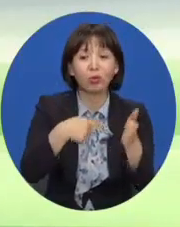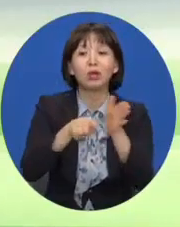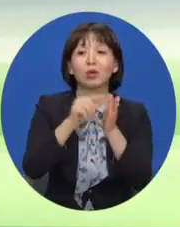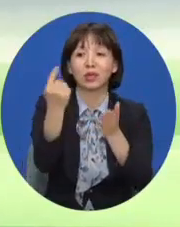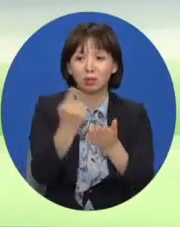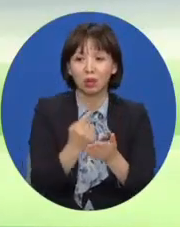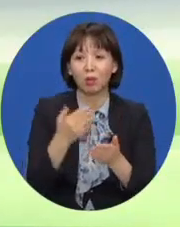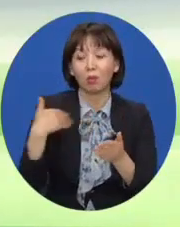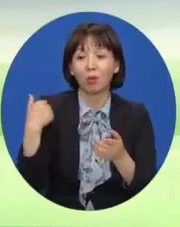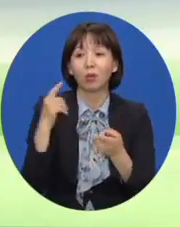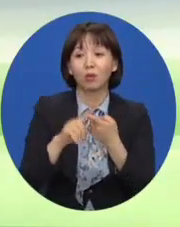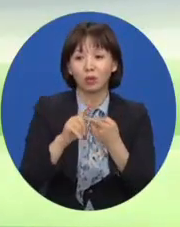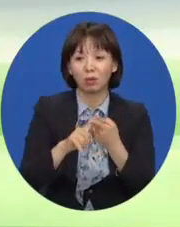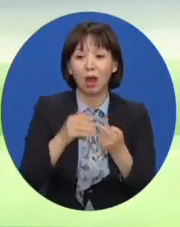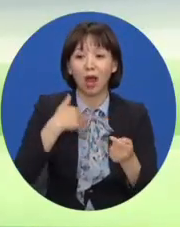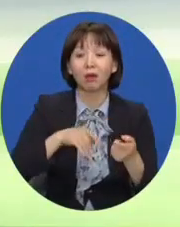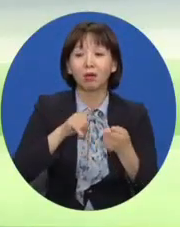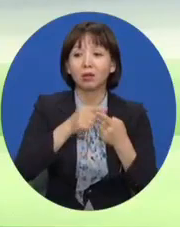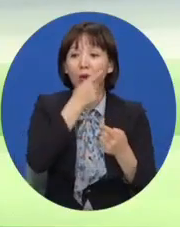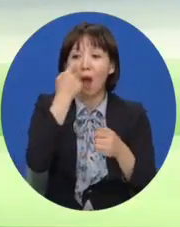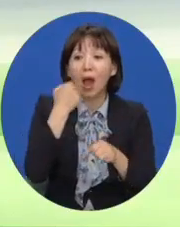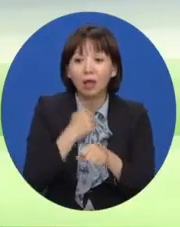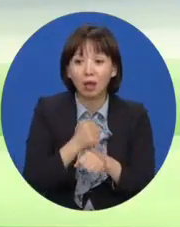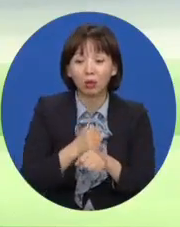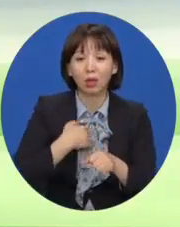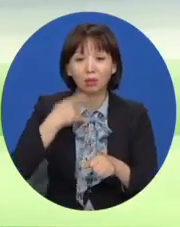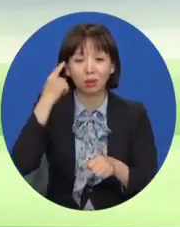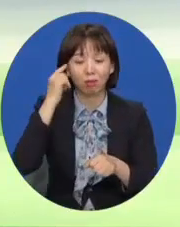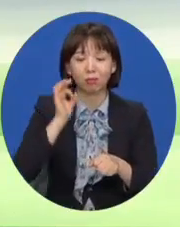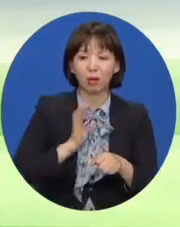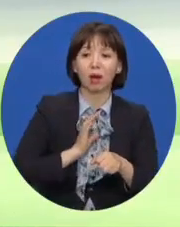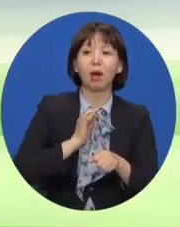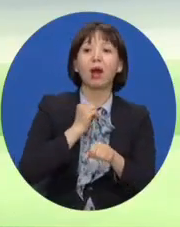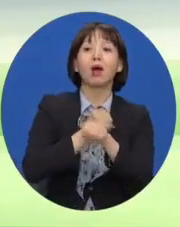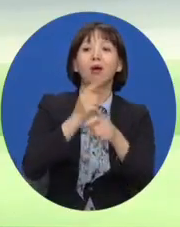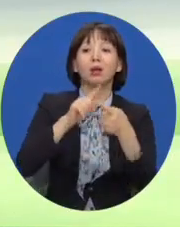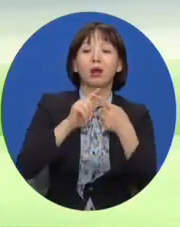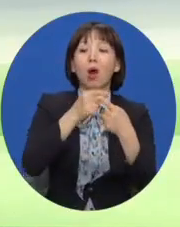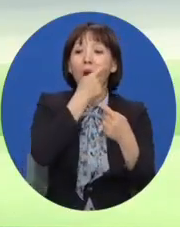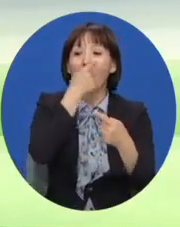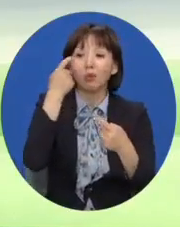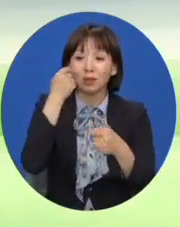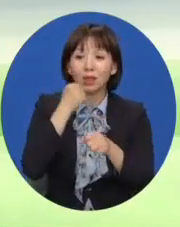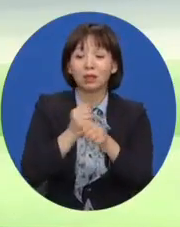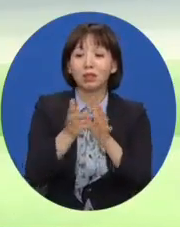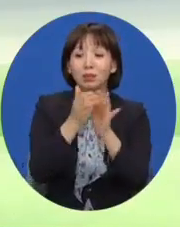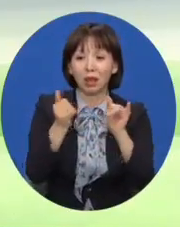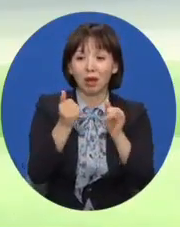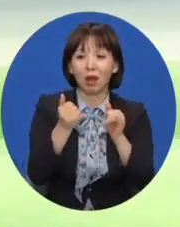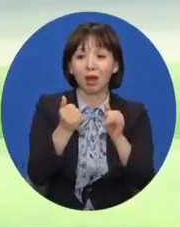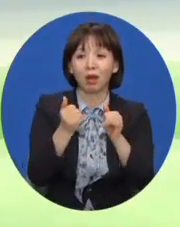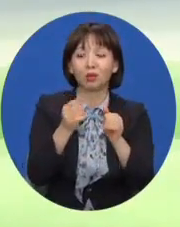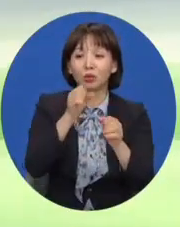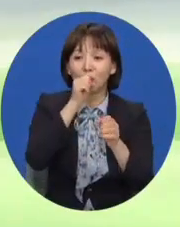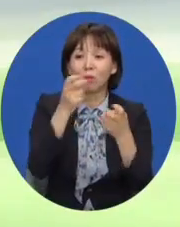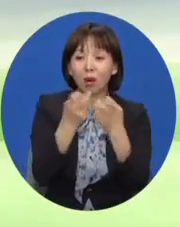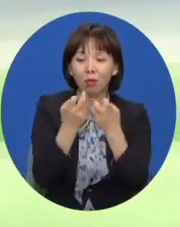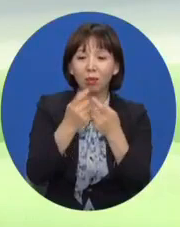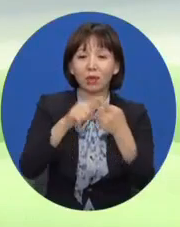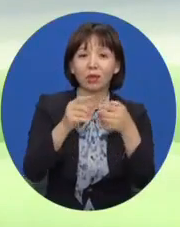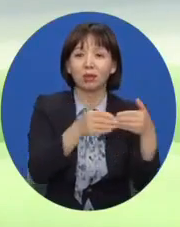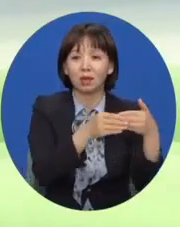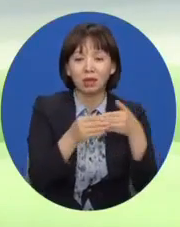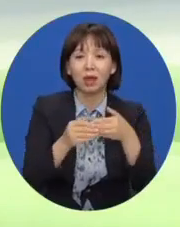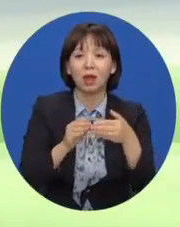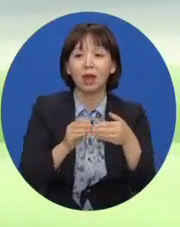제가 아는 것은 입증하고 또 제가 생각지 못했던 것은 검증해서 시민에게 대안과 함께 제천시를 이끄는 데